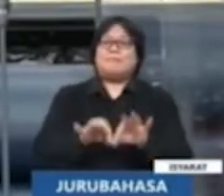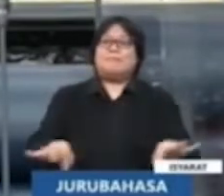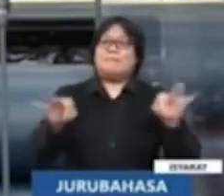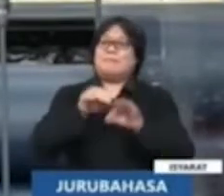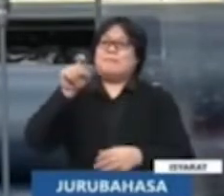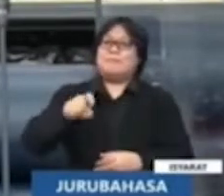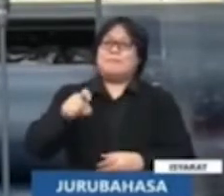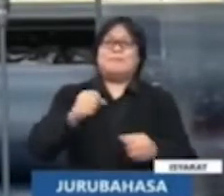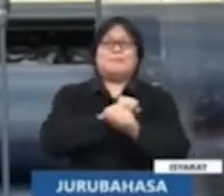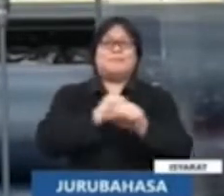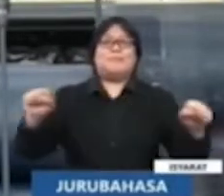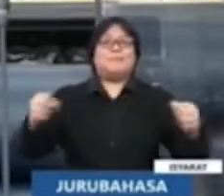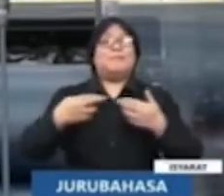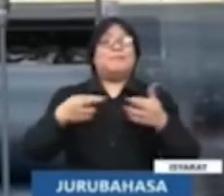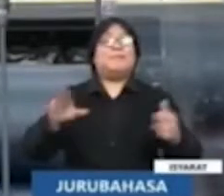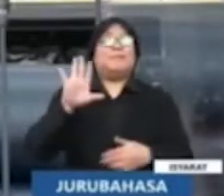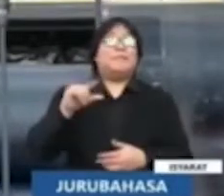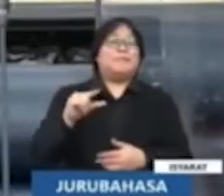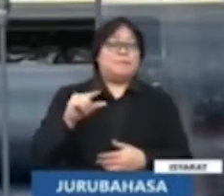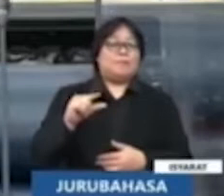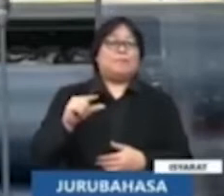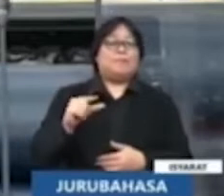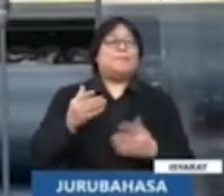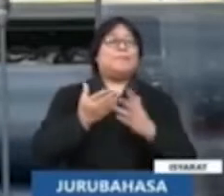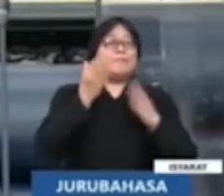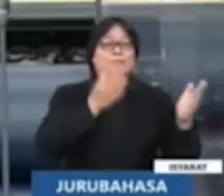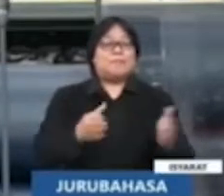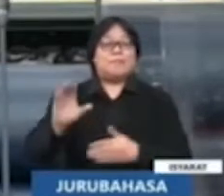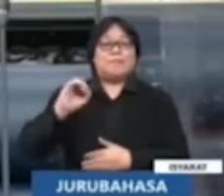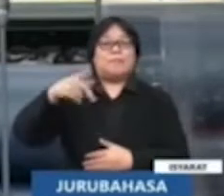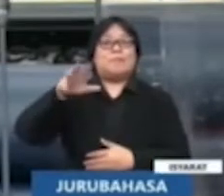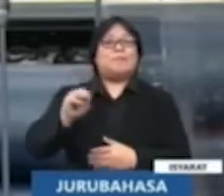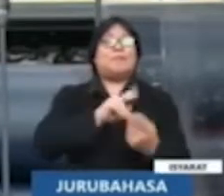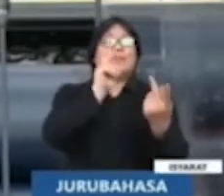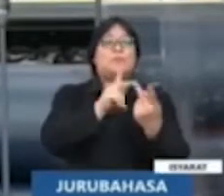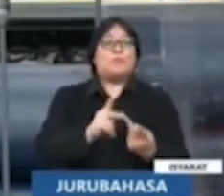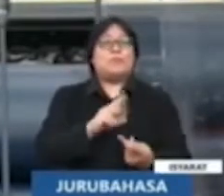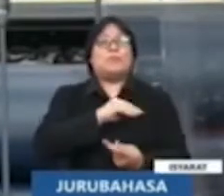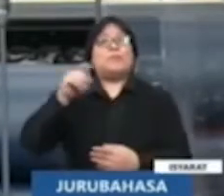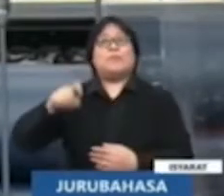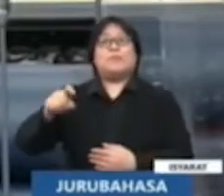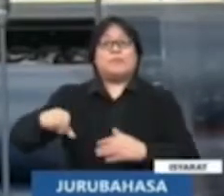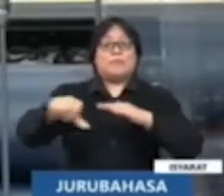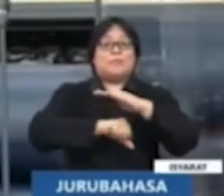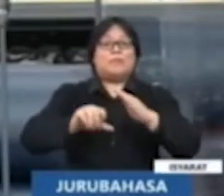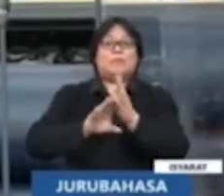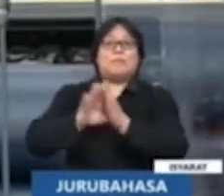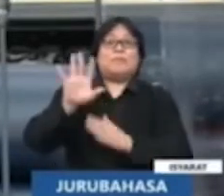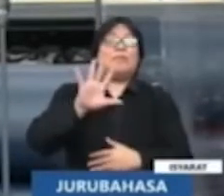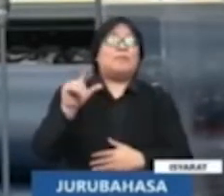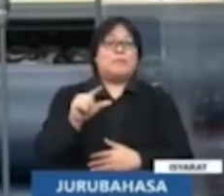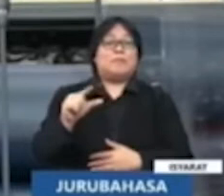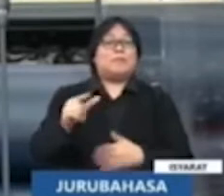betapa perlunya ketersediaan untuk melancarkan 5G melalui perancangan spektrum yang sesuai serta memastikan asas pembangunan